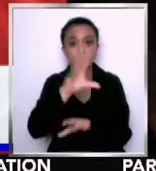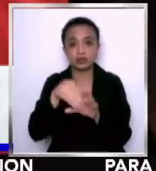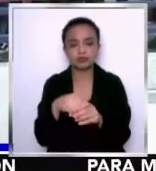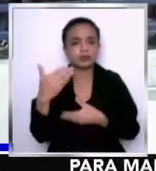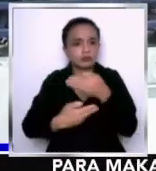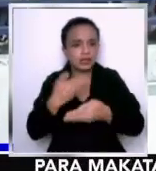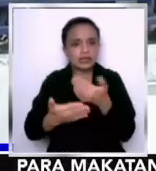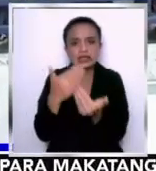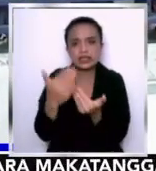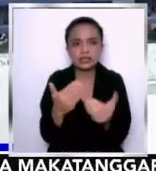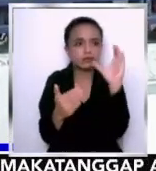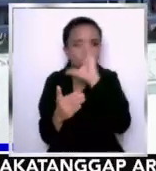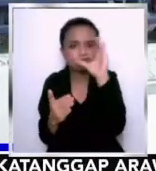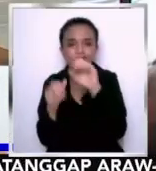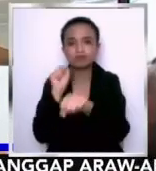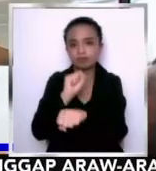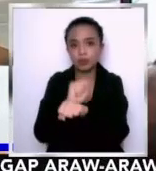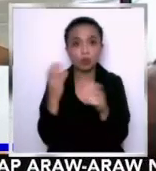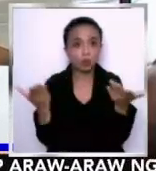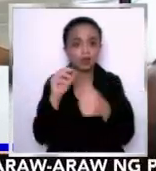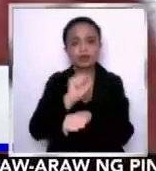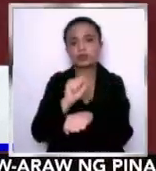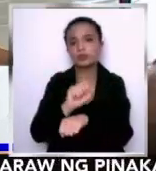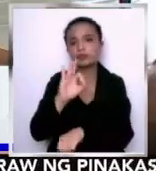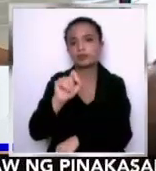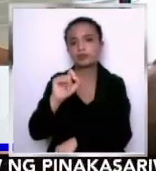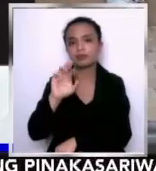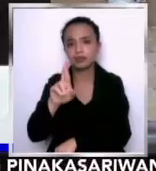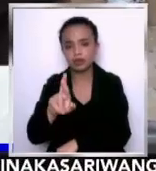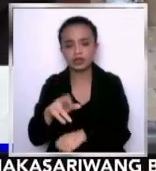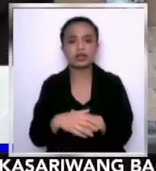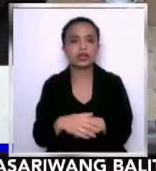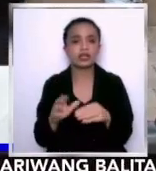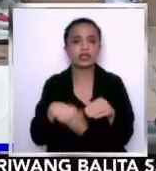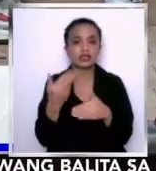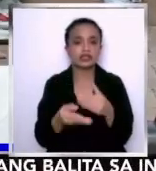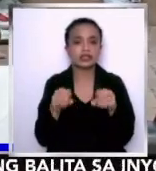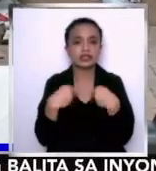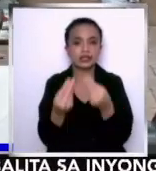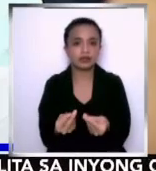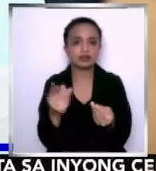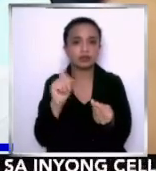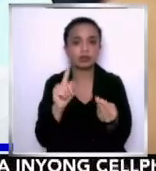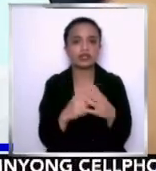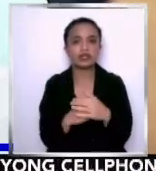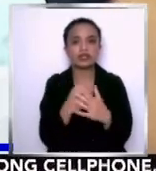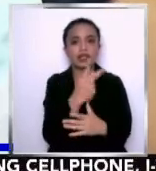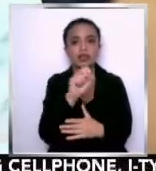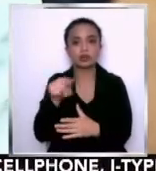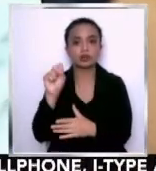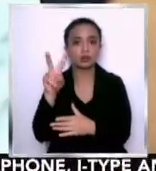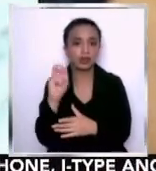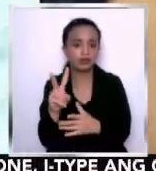mga trabaho sa mga job fair at pagbibigay ng skills equivalency status sa K-12 graduates. Titignan ng